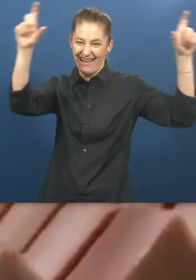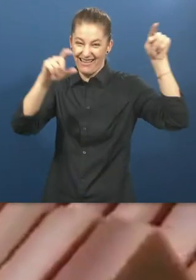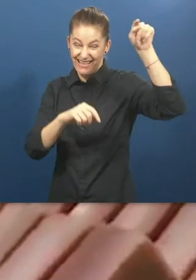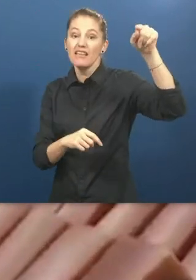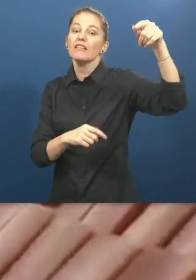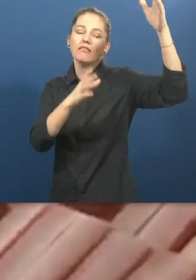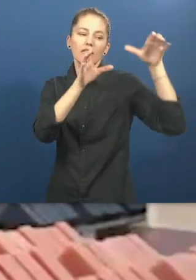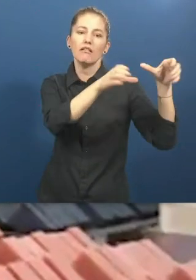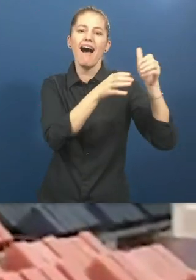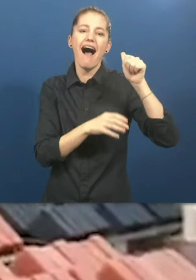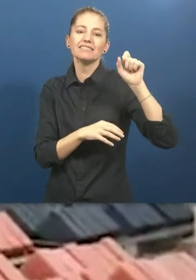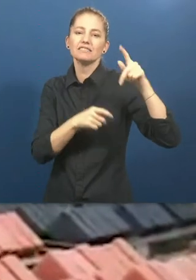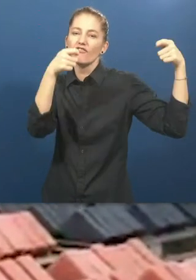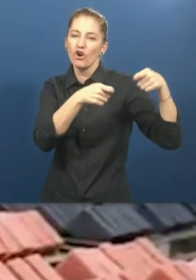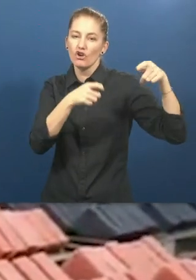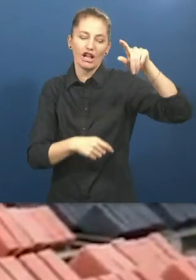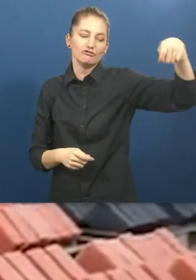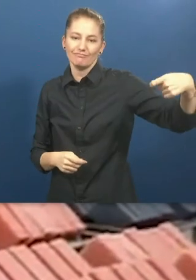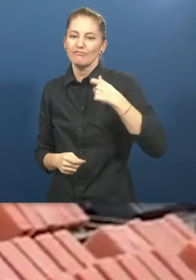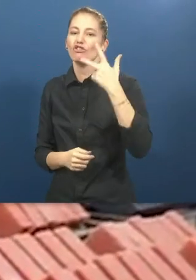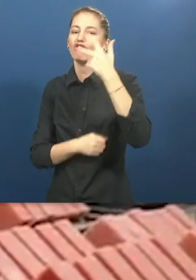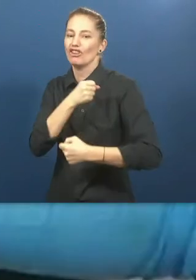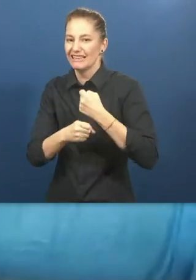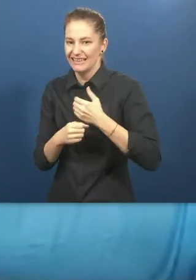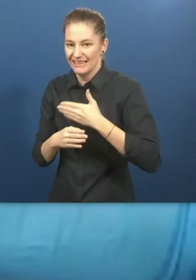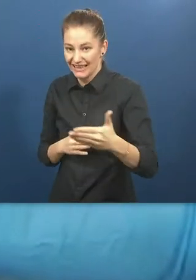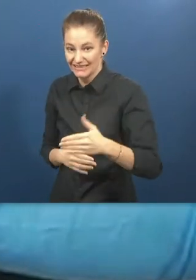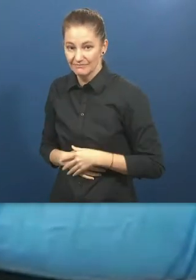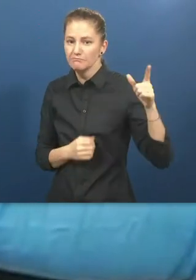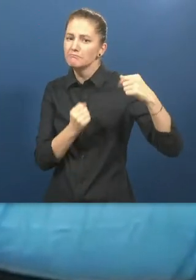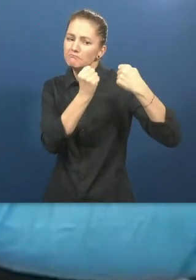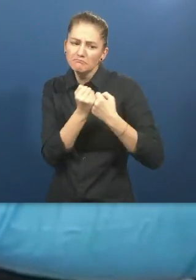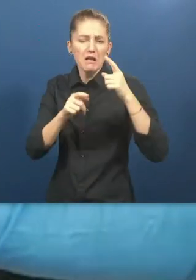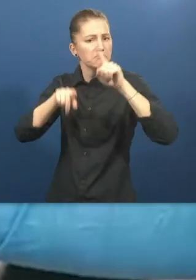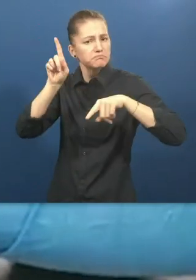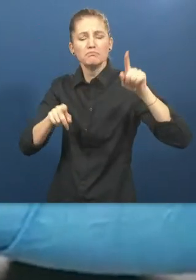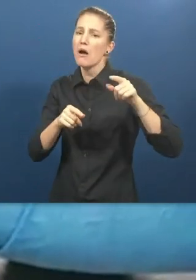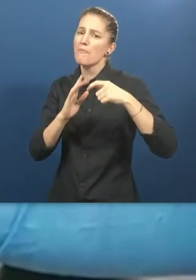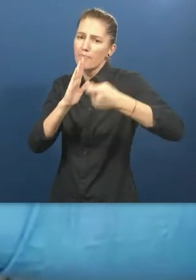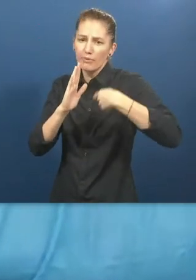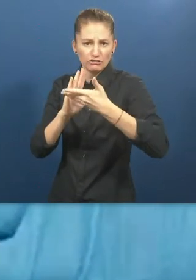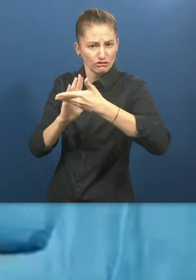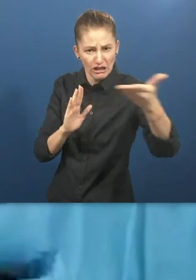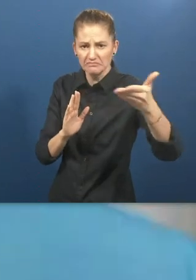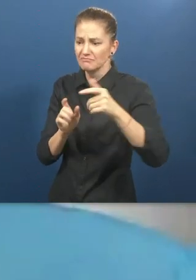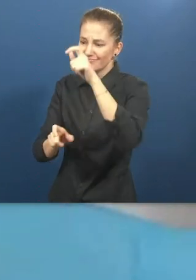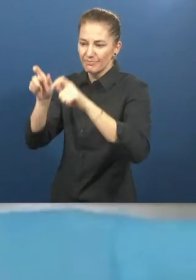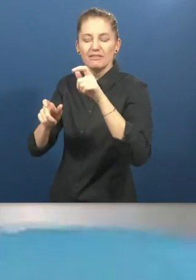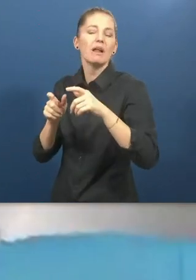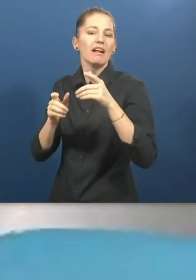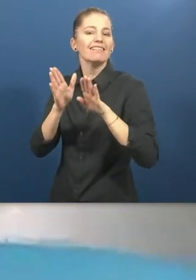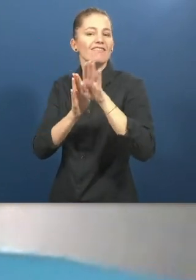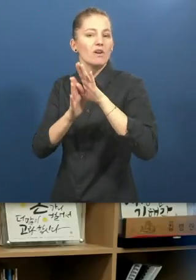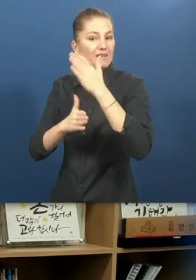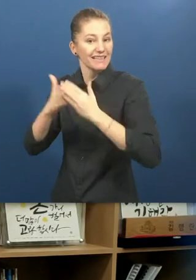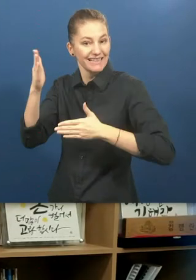기업 현대그룹의 사회공헌재단인 아산복지재단의 지원을 3년 동안 받았습니다. 아산복지재단은 매년